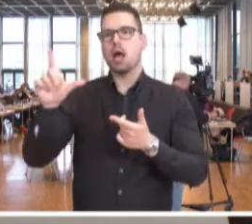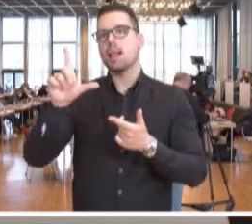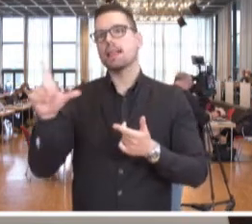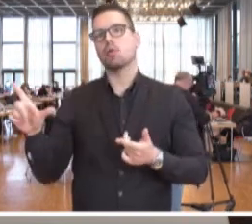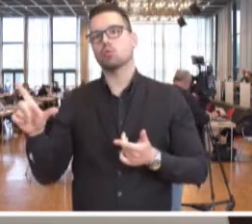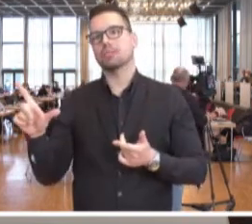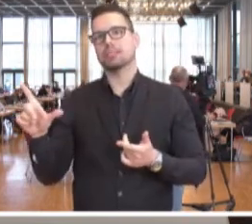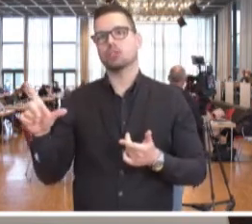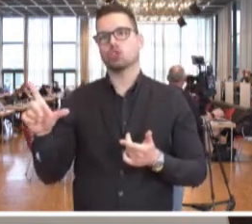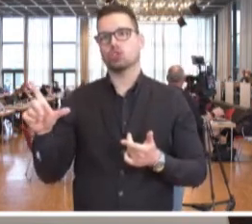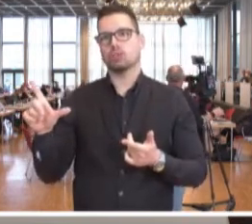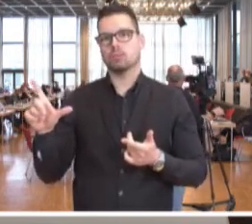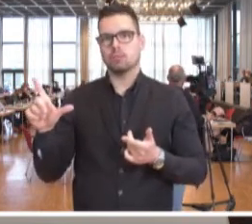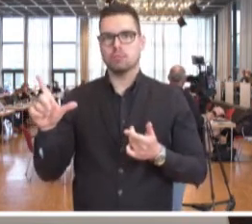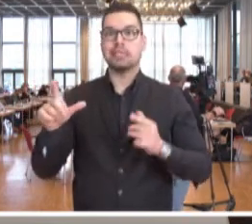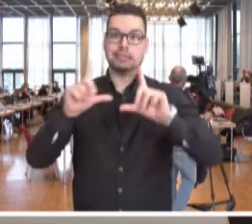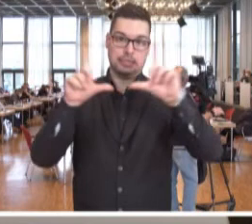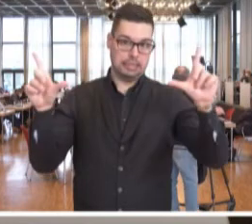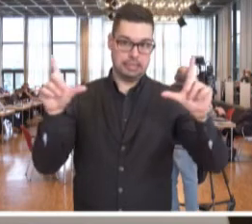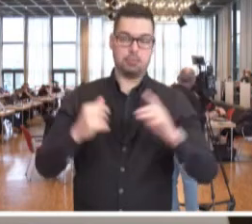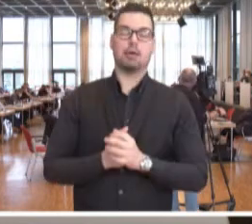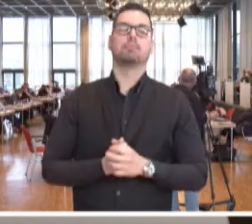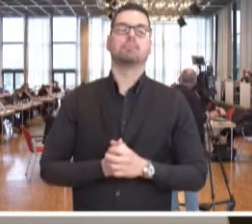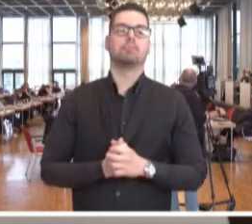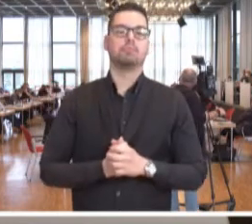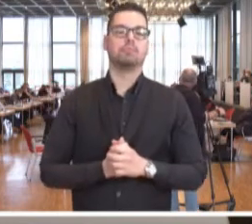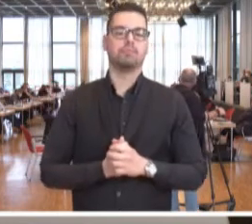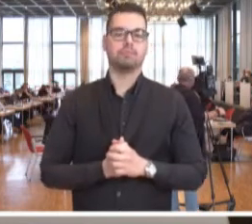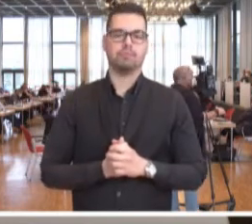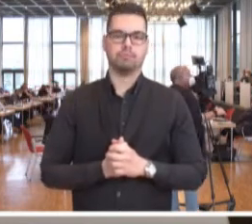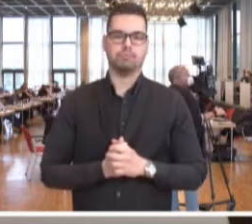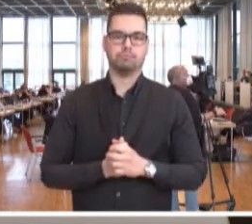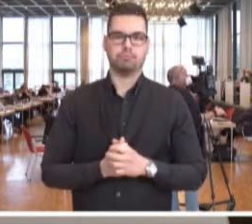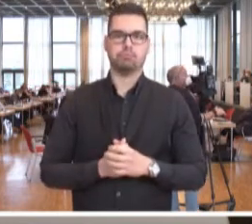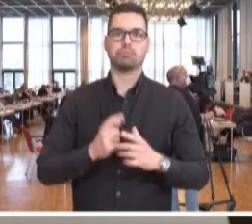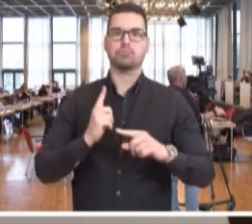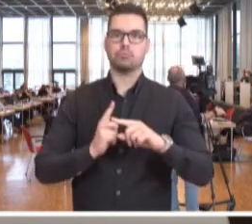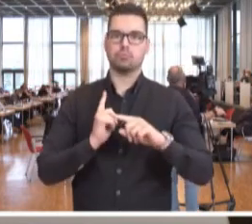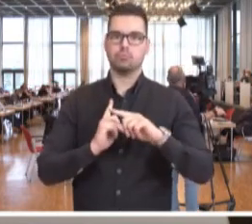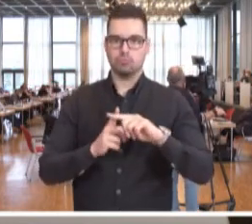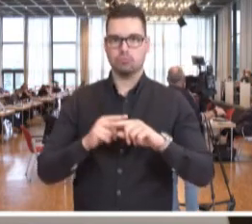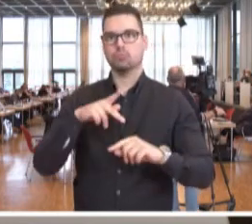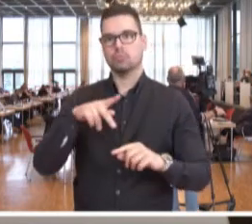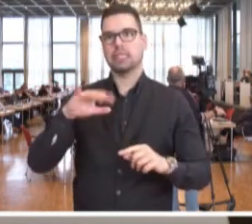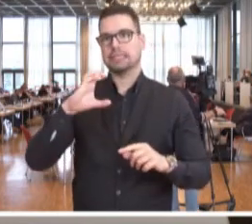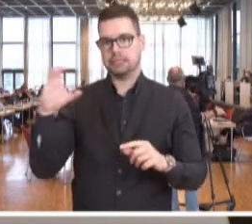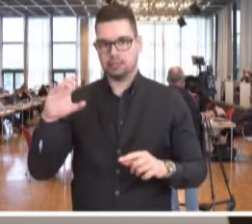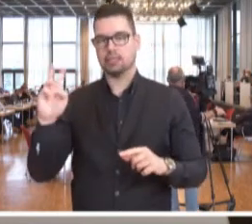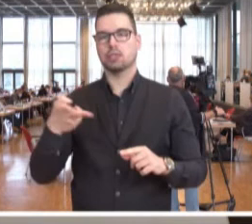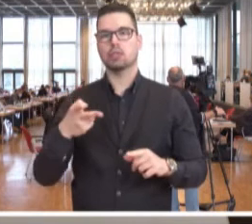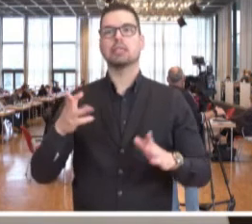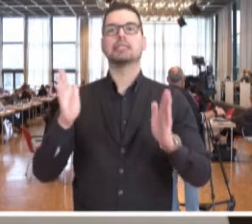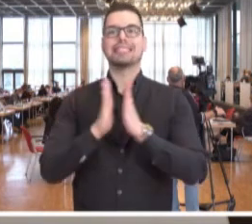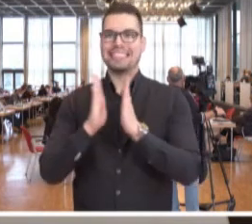das Lotharingien zu seinem Thema gemacht hat, wie er eben als Pierre Segui hier in Saarbrücken, in St. Arno in der